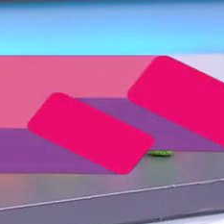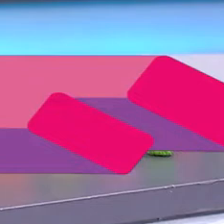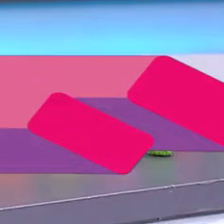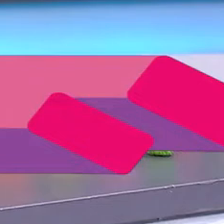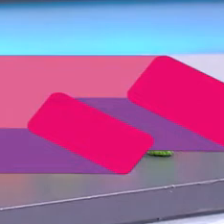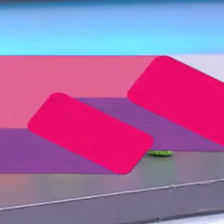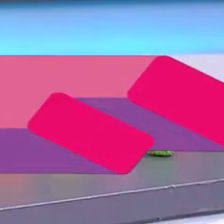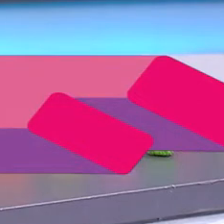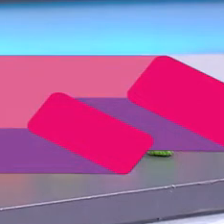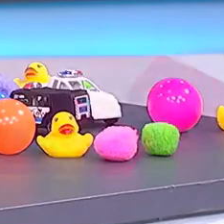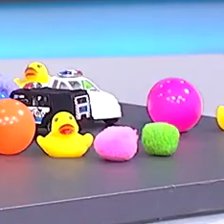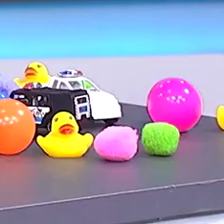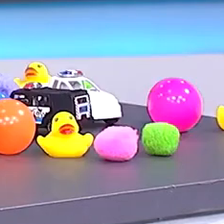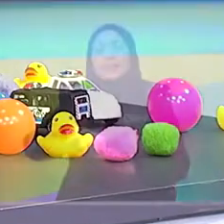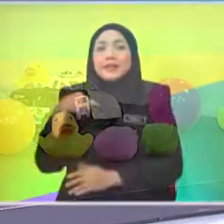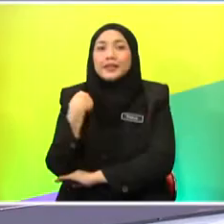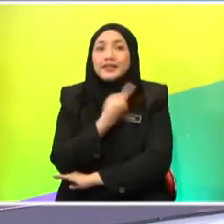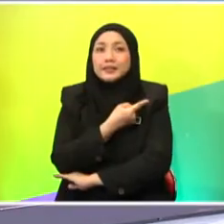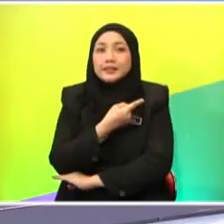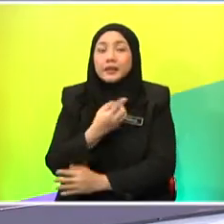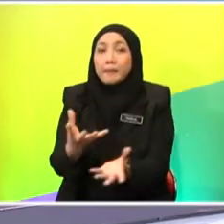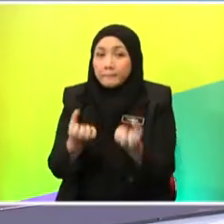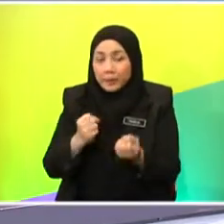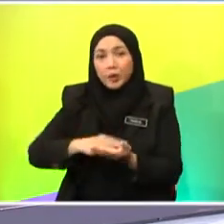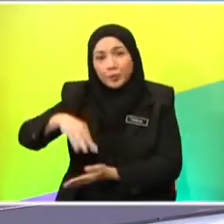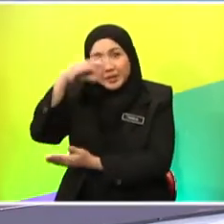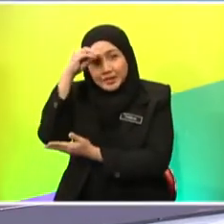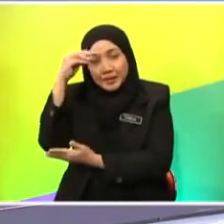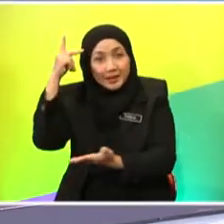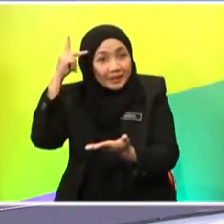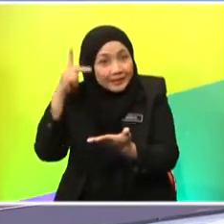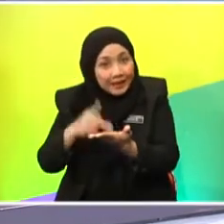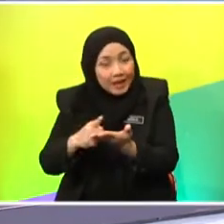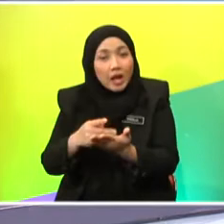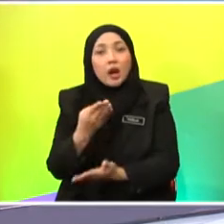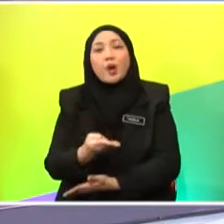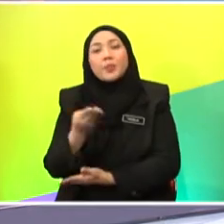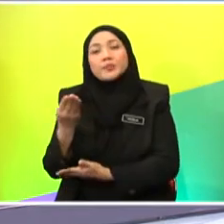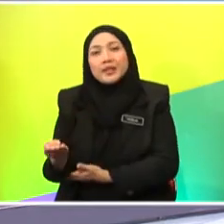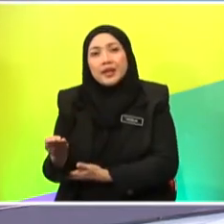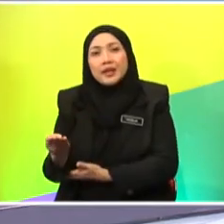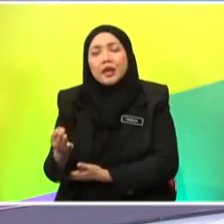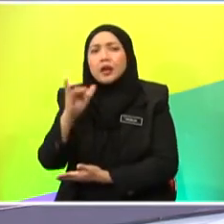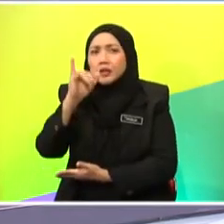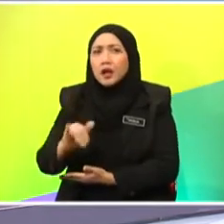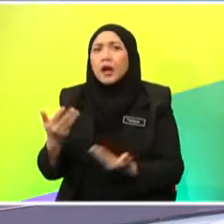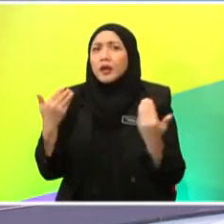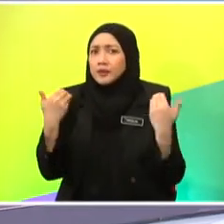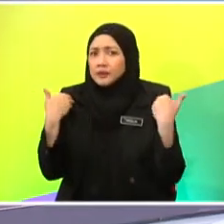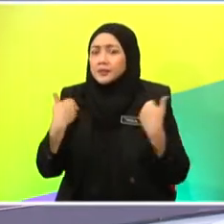belajar kenal objek Oke kenal objek Iam ada dekat sbg